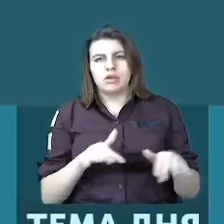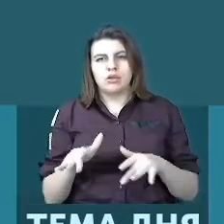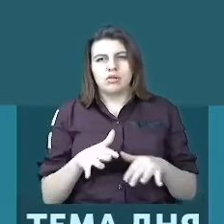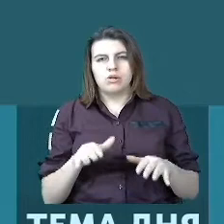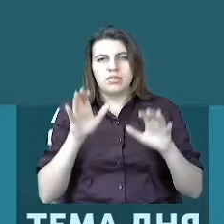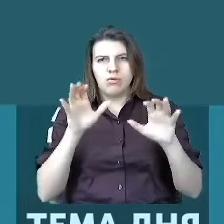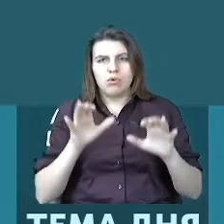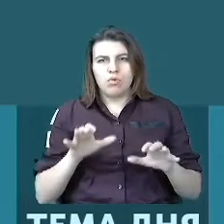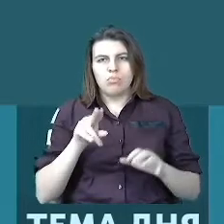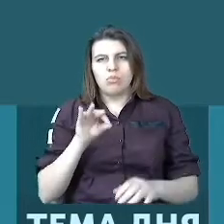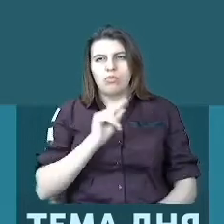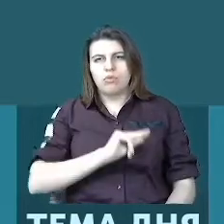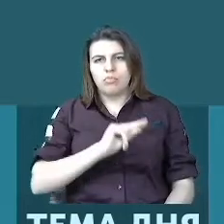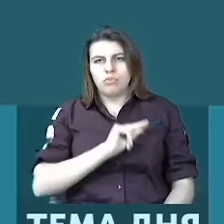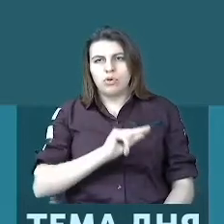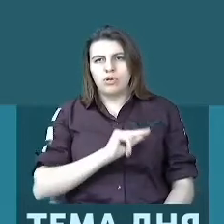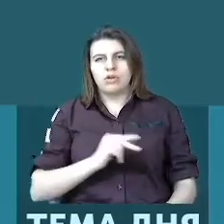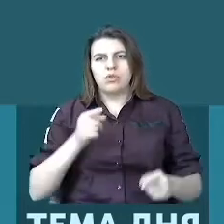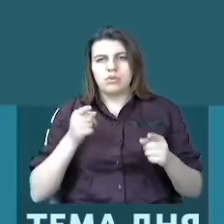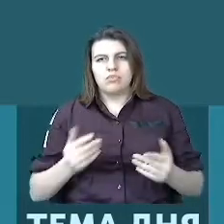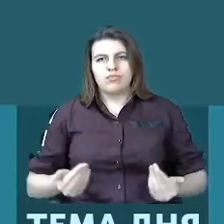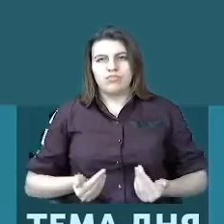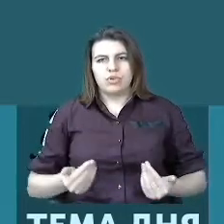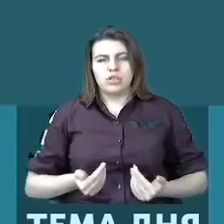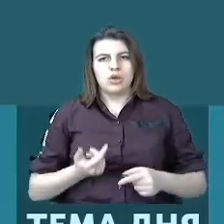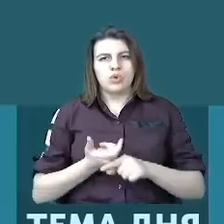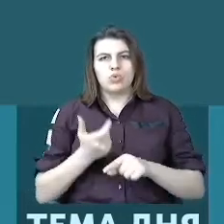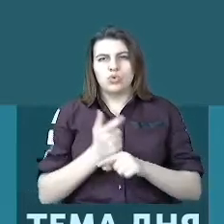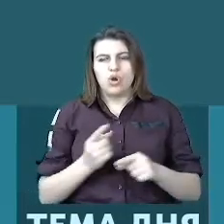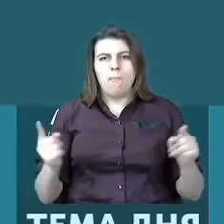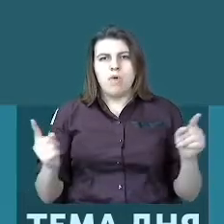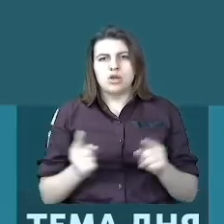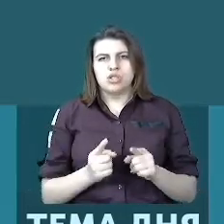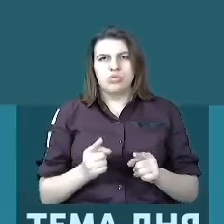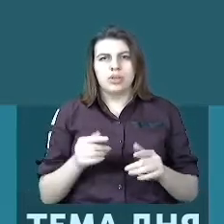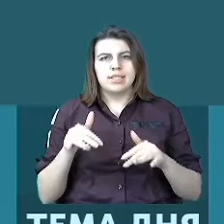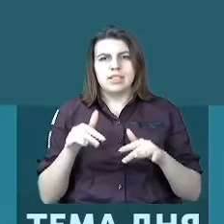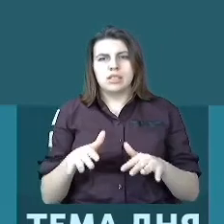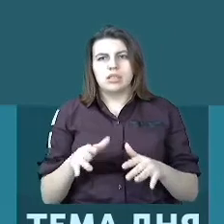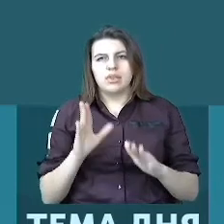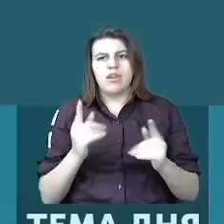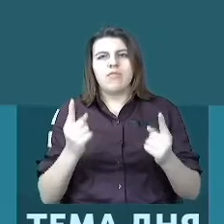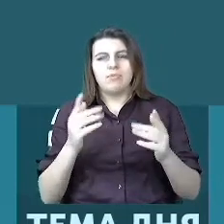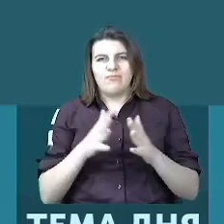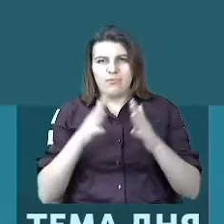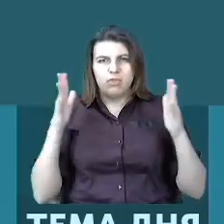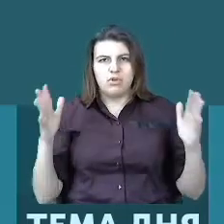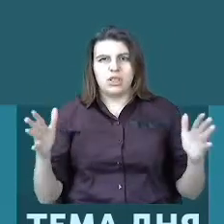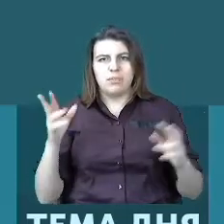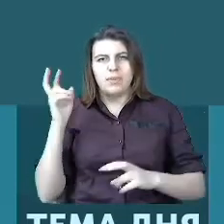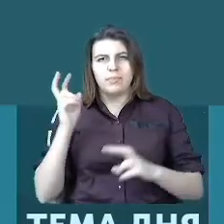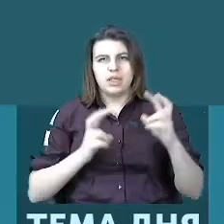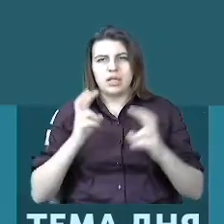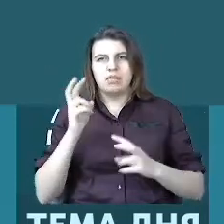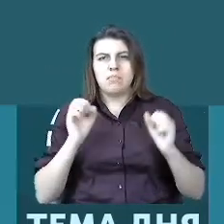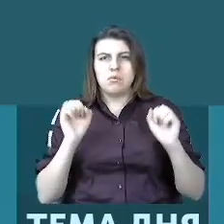дійсно в житті діє дуже обмежено. Тобто він діє лише на великих підприємствах і, можливо, в державному